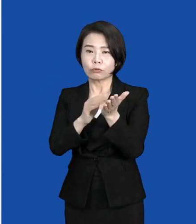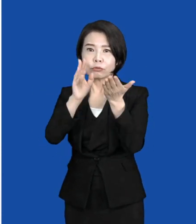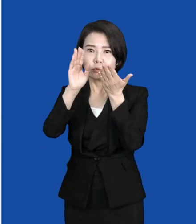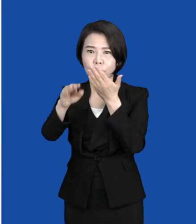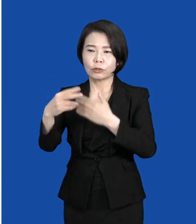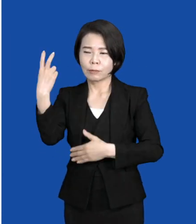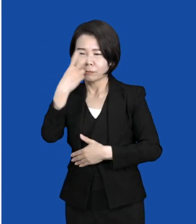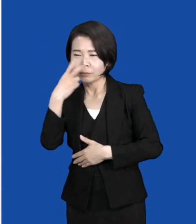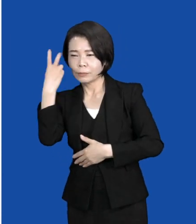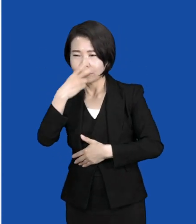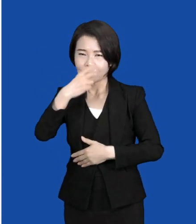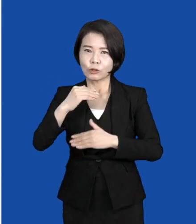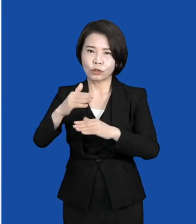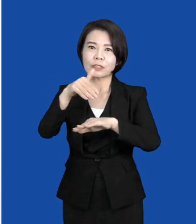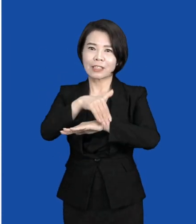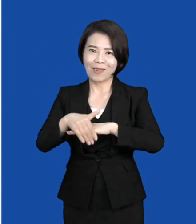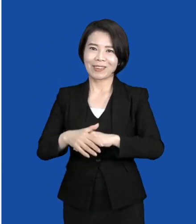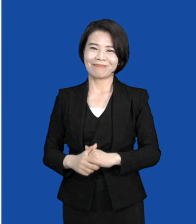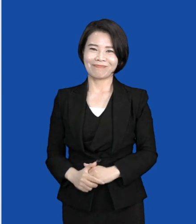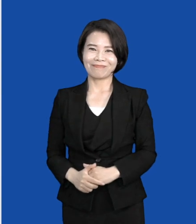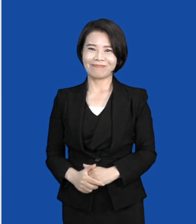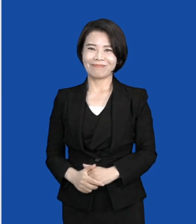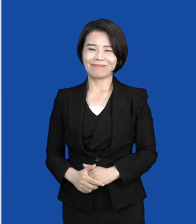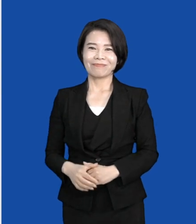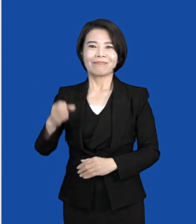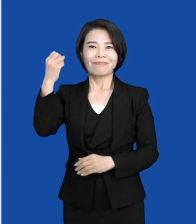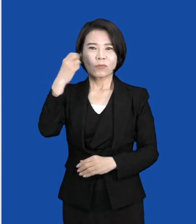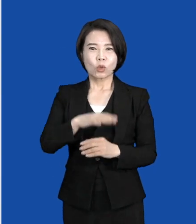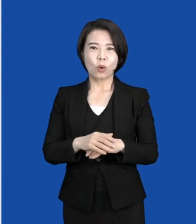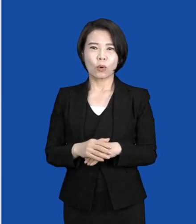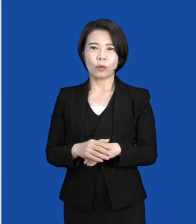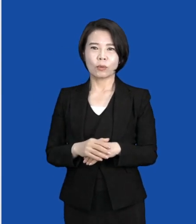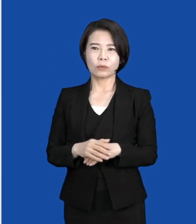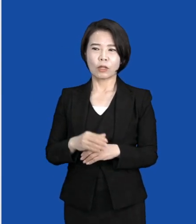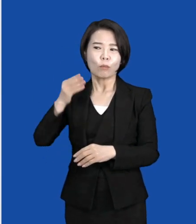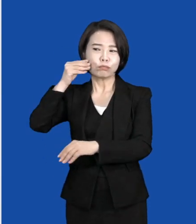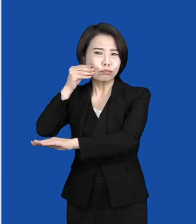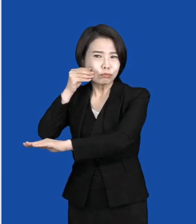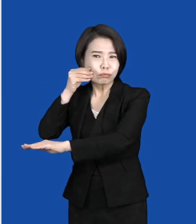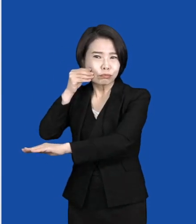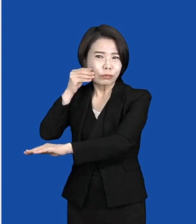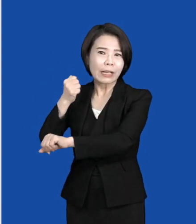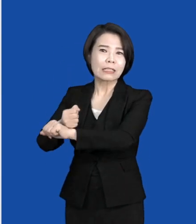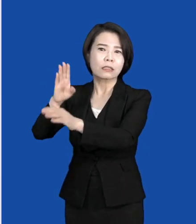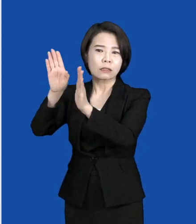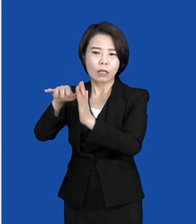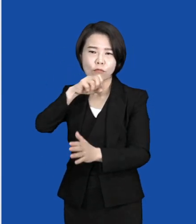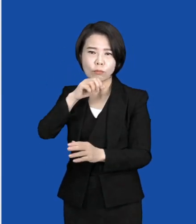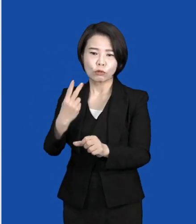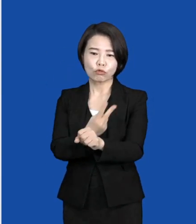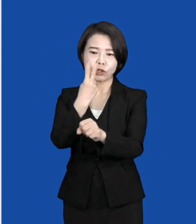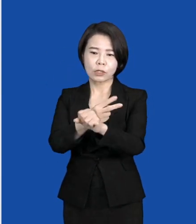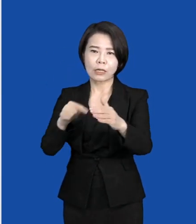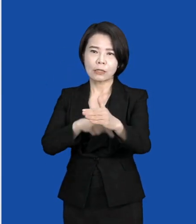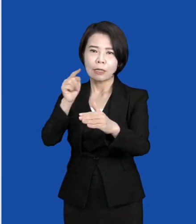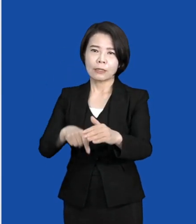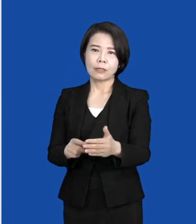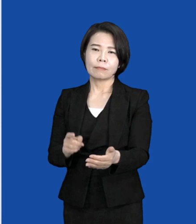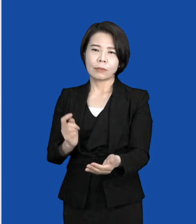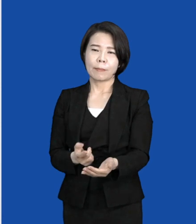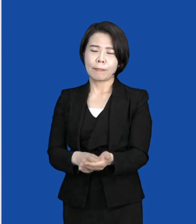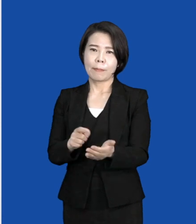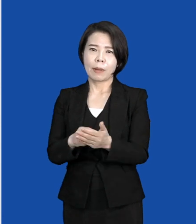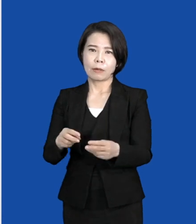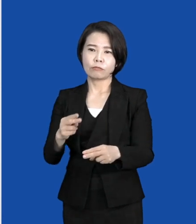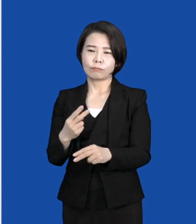거쳐 단속을 추진할 계획입니다. 또 무단방치 관련 민원이 발생하면 2시간 이내 즉시